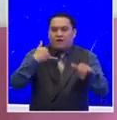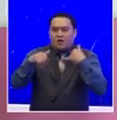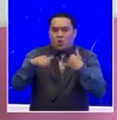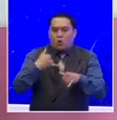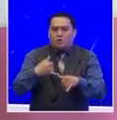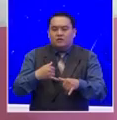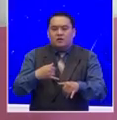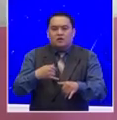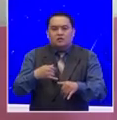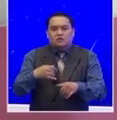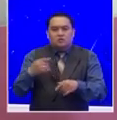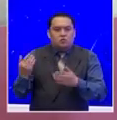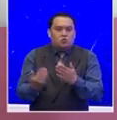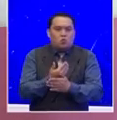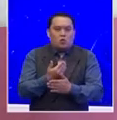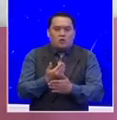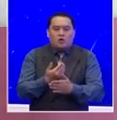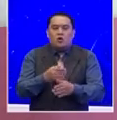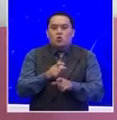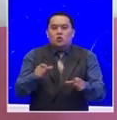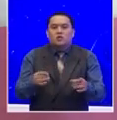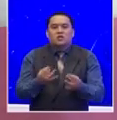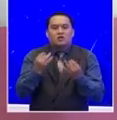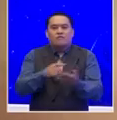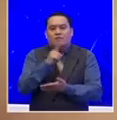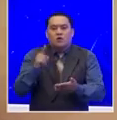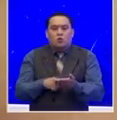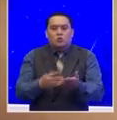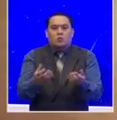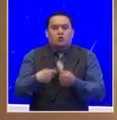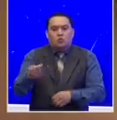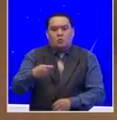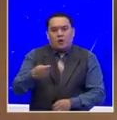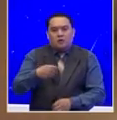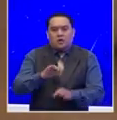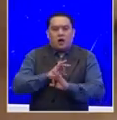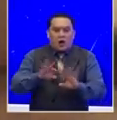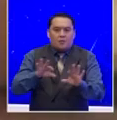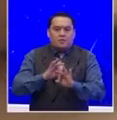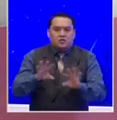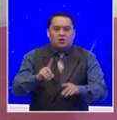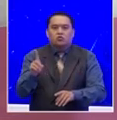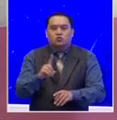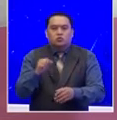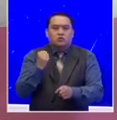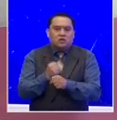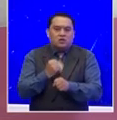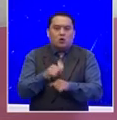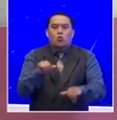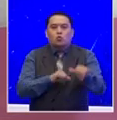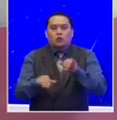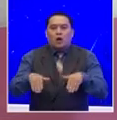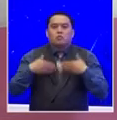Едва положив трубку, раздается новый. В основном людей интересует тема получения пособия. Объясняю каждому абоненту, что делать и куда